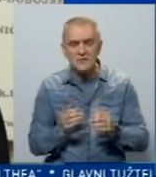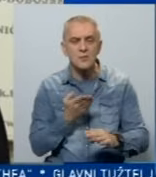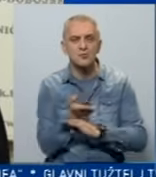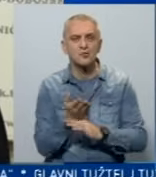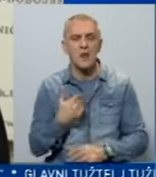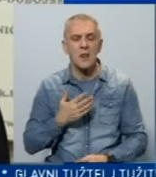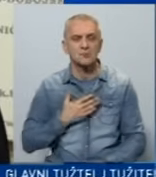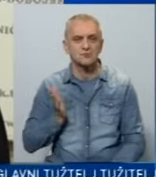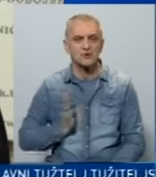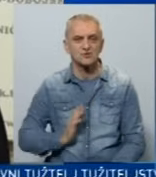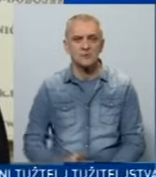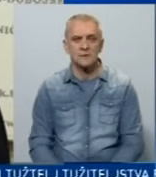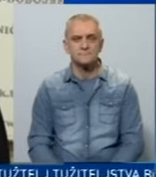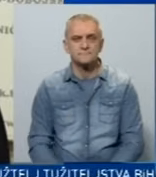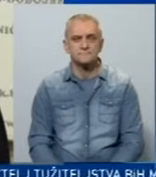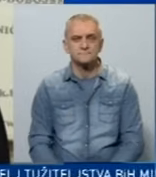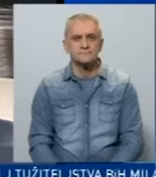građanima.